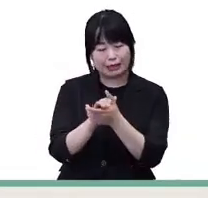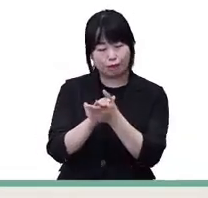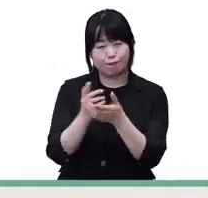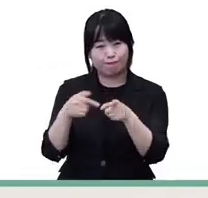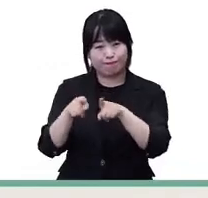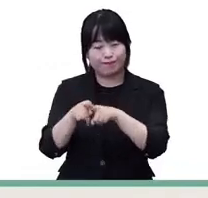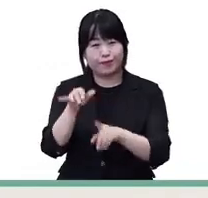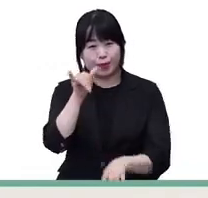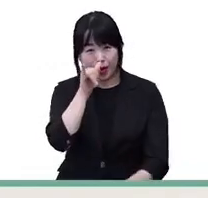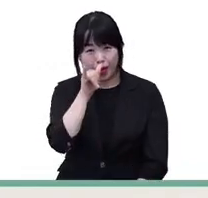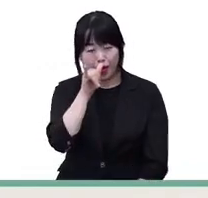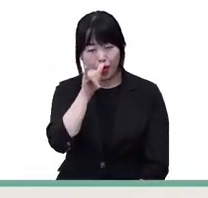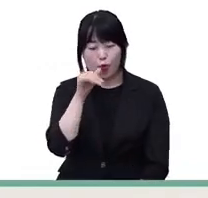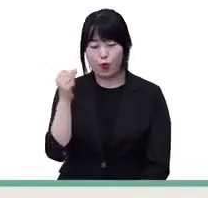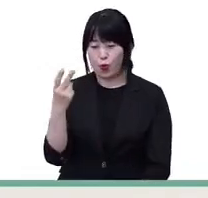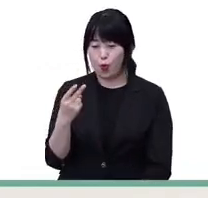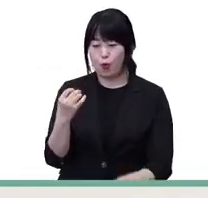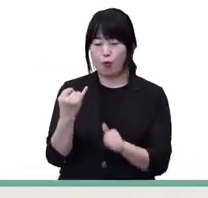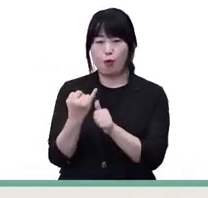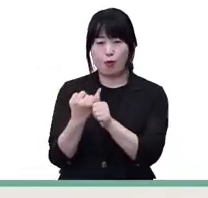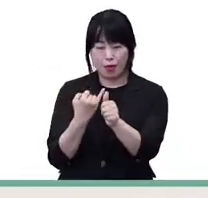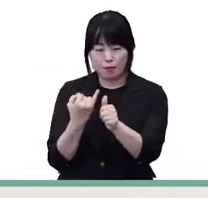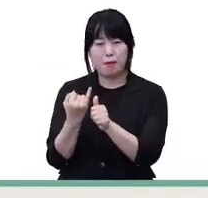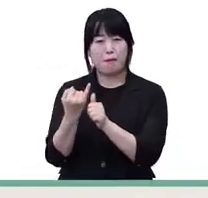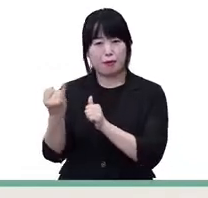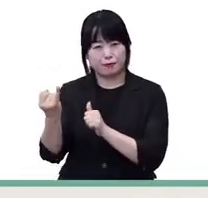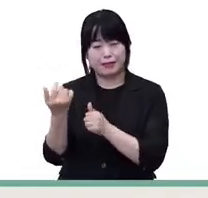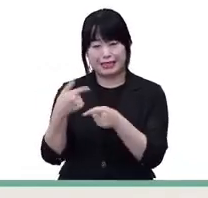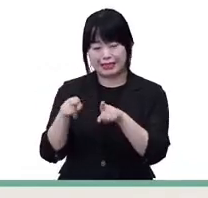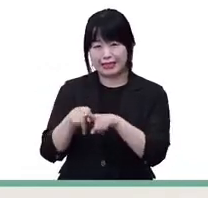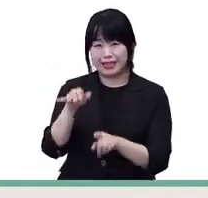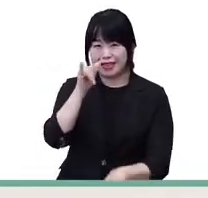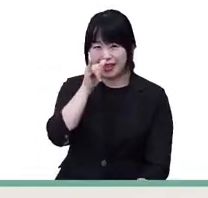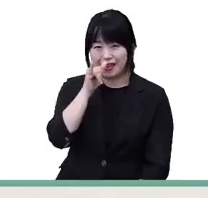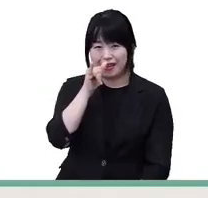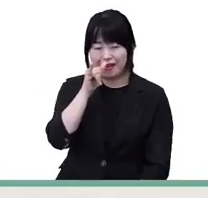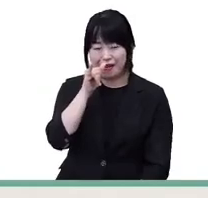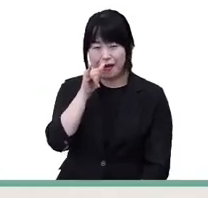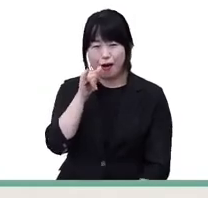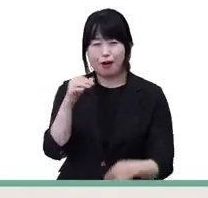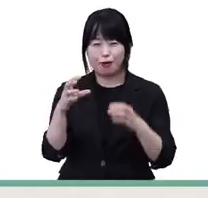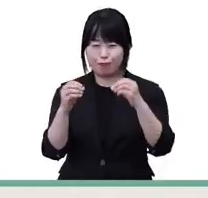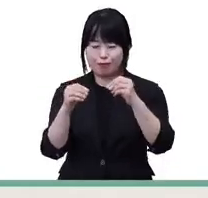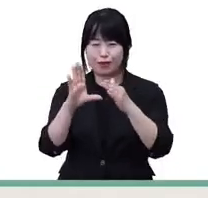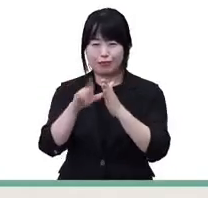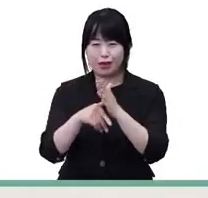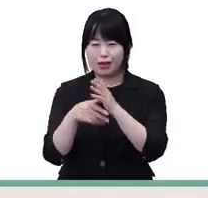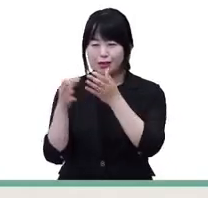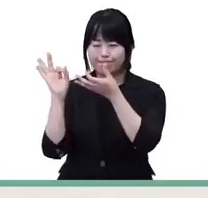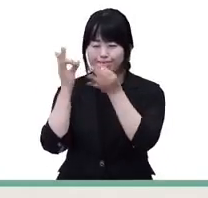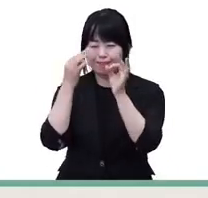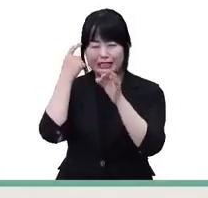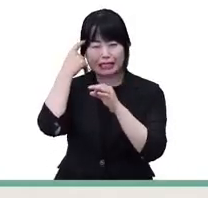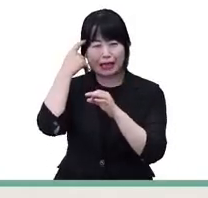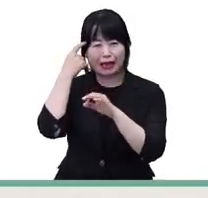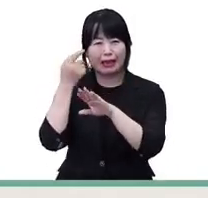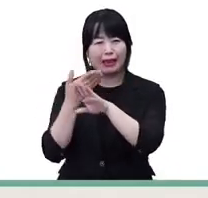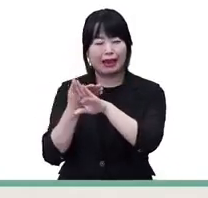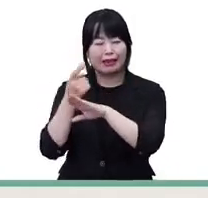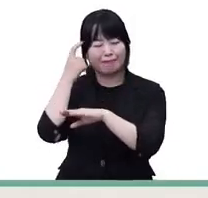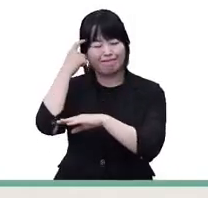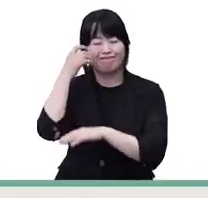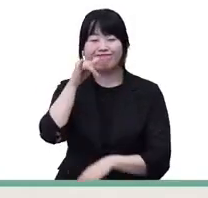또는 배우자가 있었다라든지 그러면 금방 그 사람이 딴 생각을 하고 있다라는 거를 느끼게